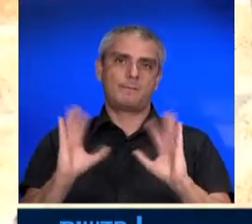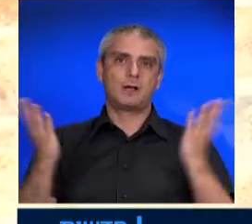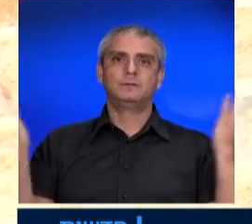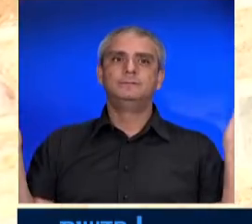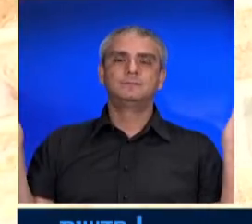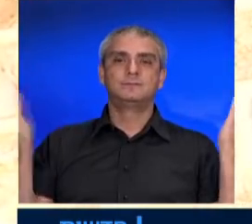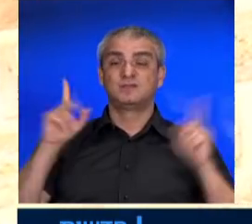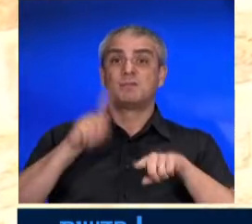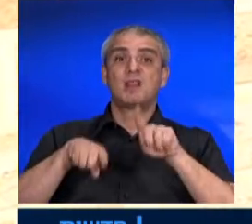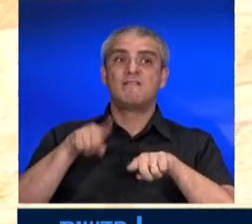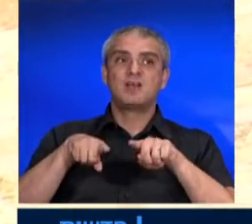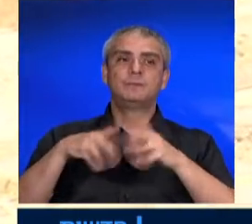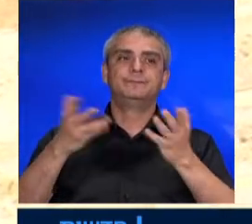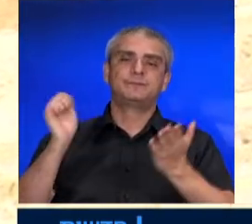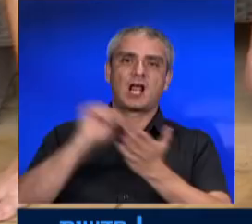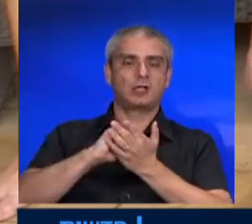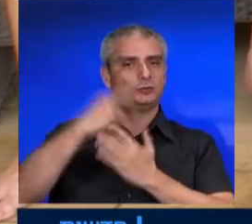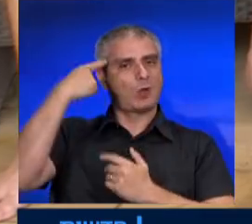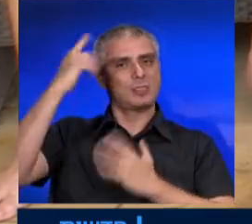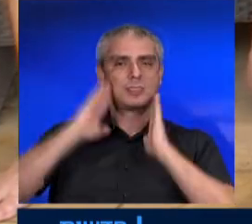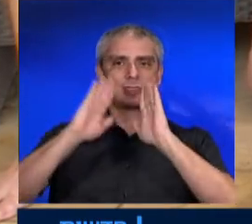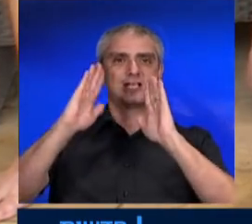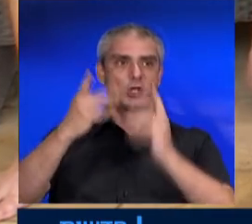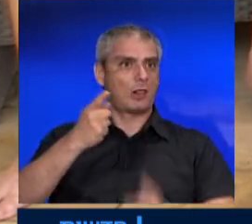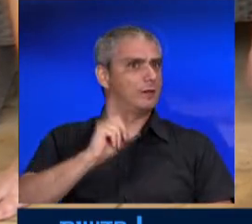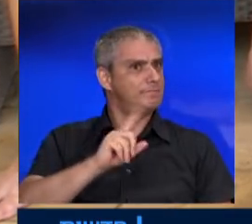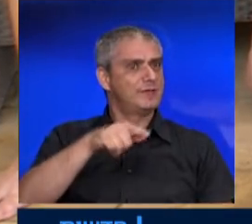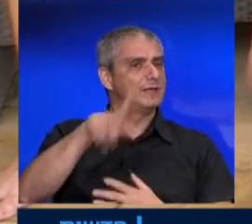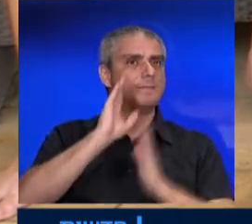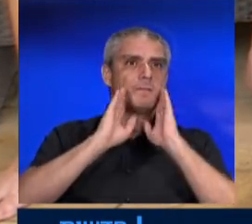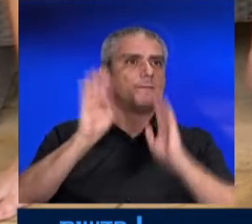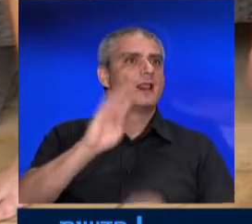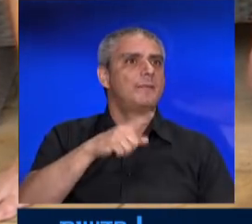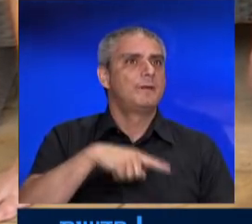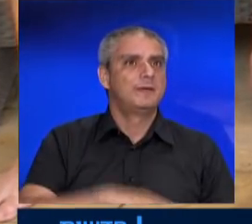אם לפעמים זה בעל חשבון אידיאולוגיה. מי פה מסביב מאמין לביבי?